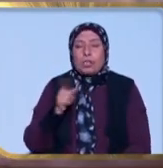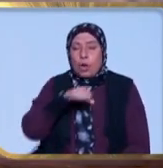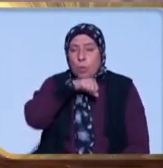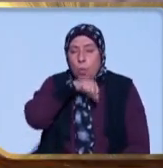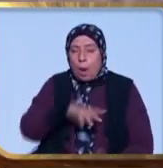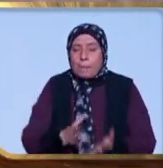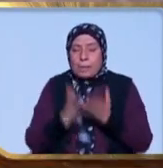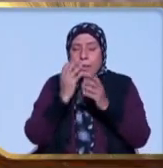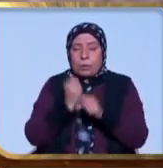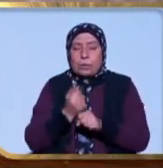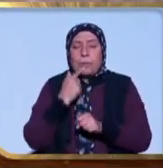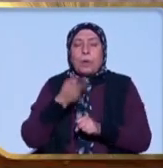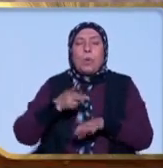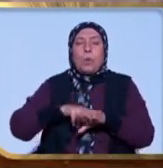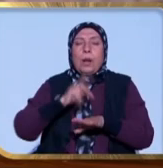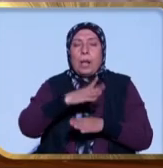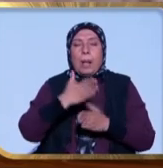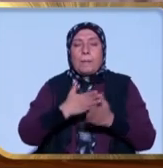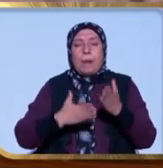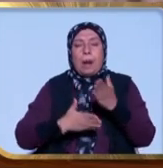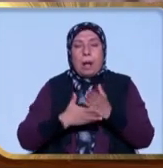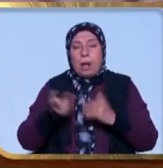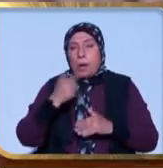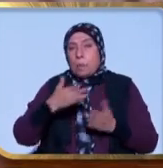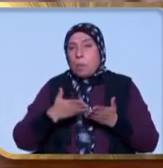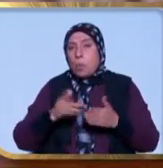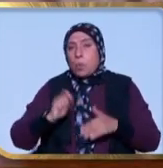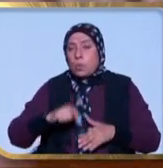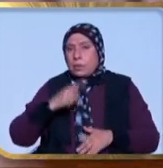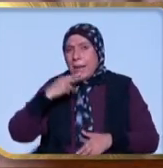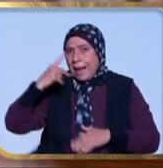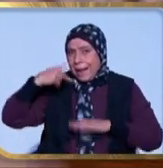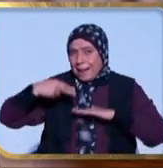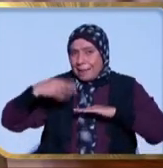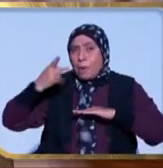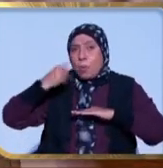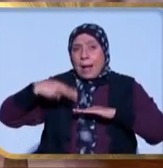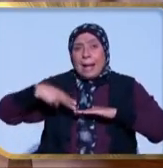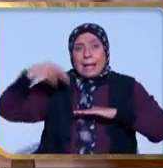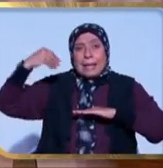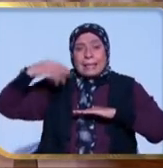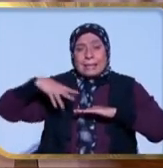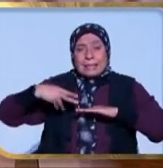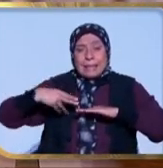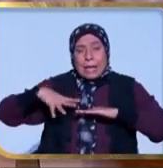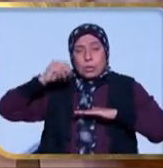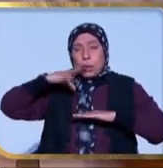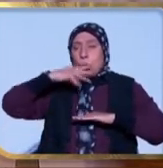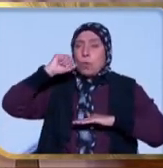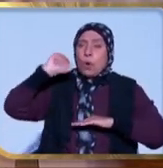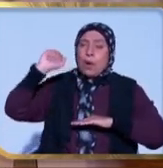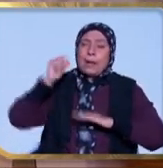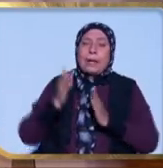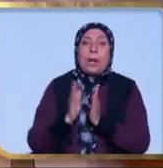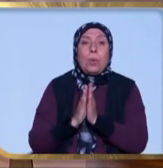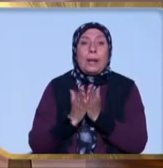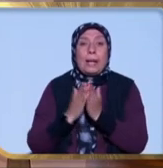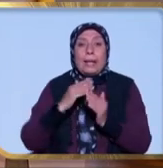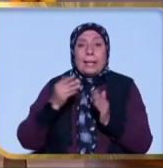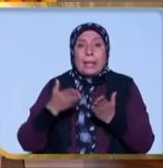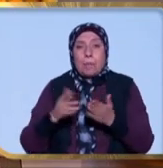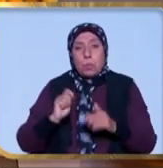نبيك وابراهيم خليلك وموسى كليمك وعيسى نجيك وروحك، وبتوراة